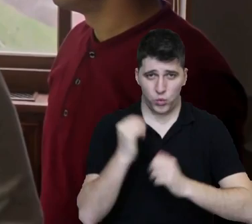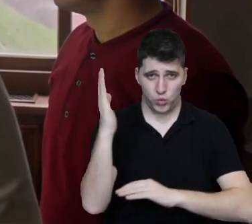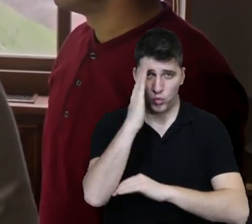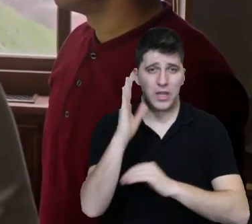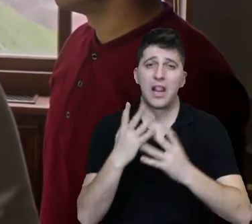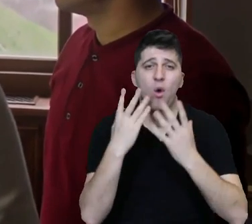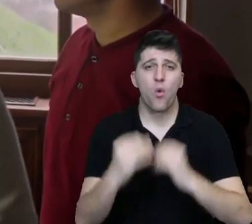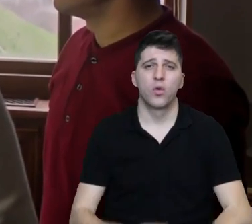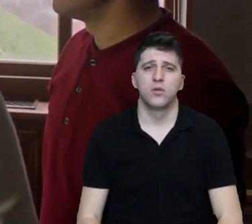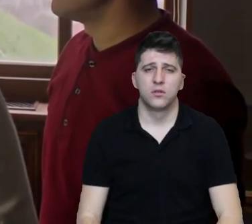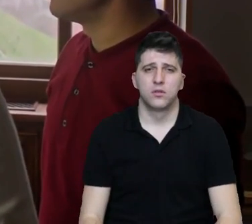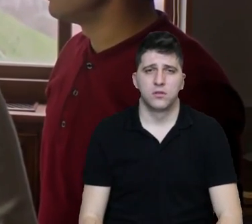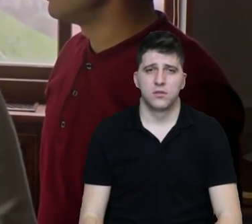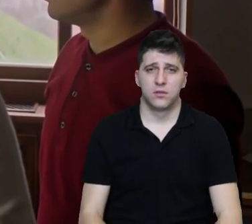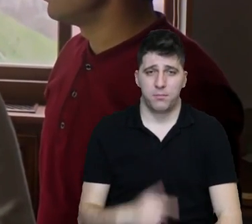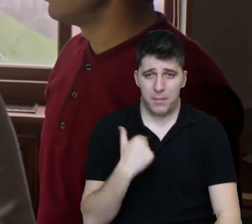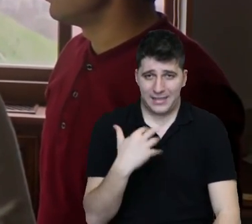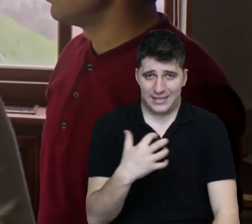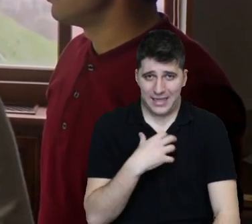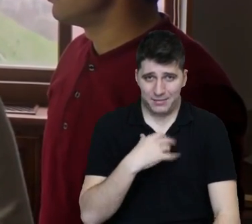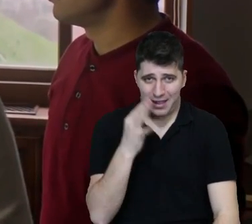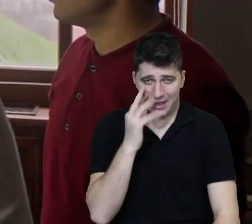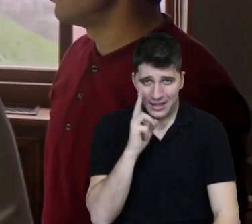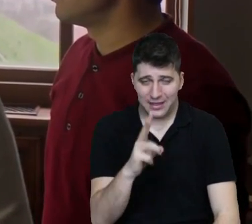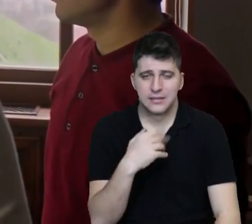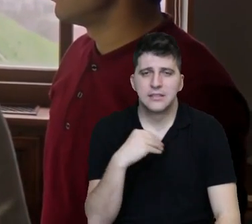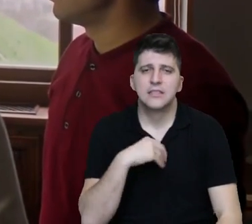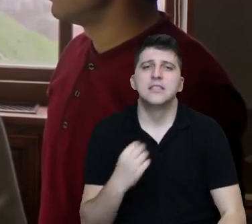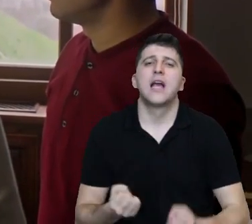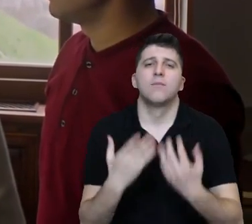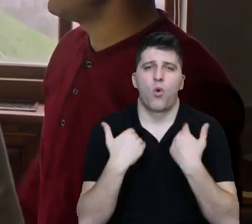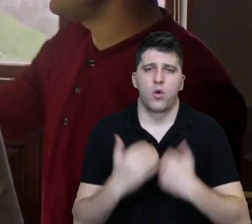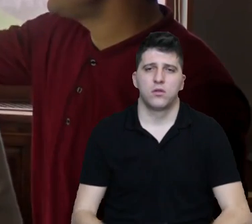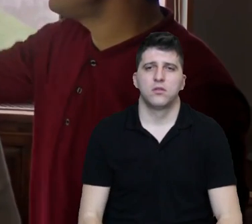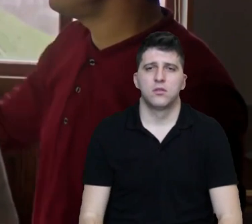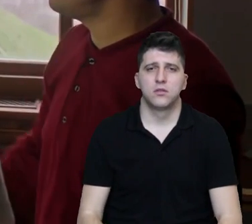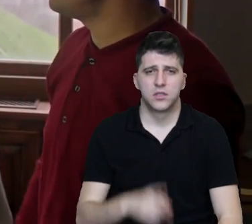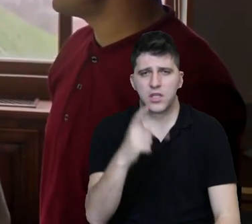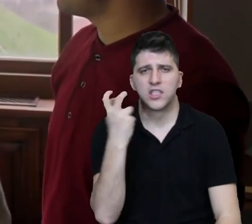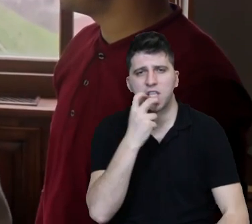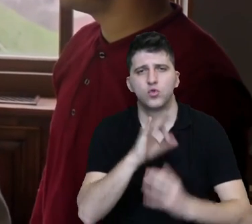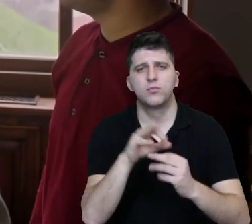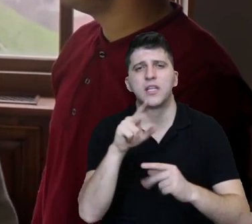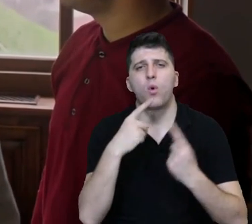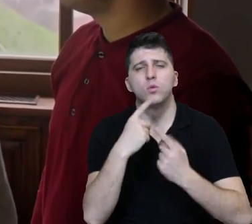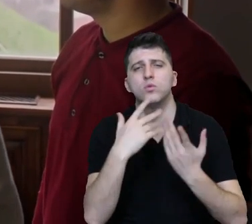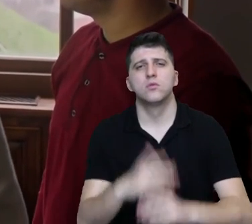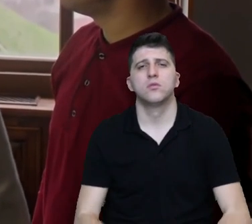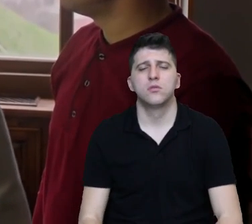ne oluyor? Ben kendimden kendime sığınıyorum. E sen de şarkı sözü gibi konuşun abime